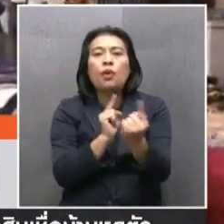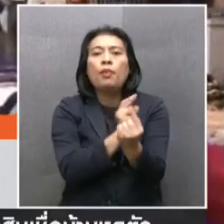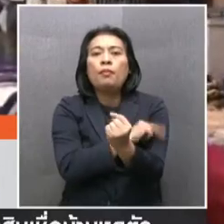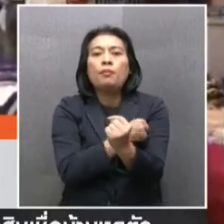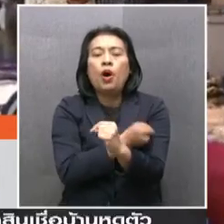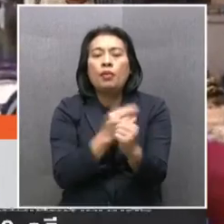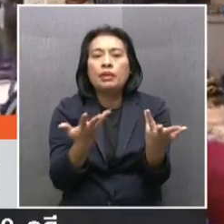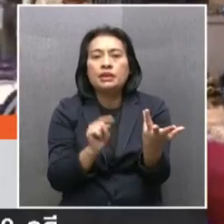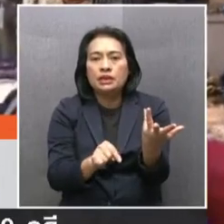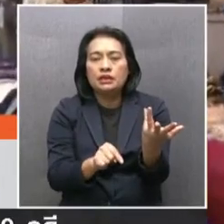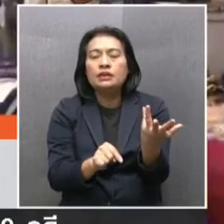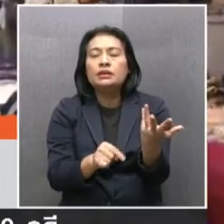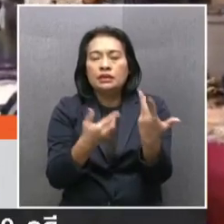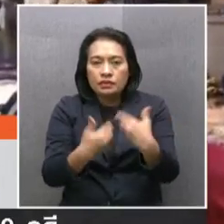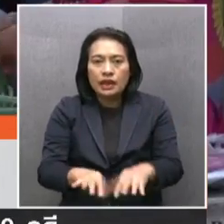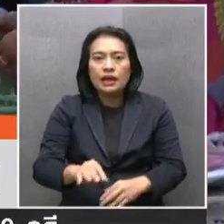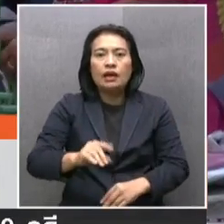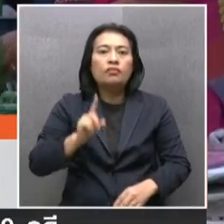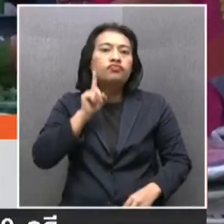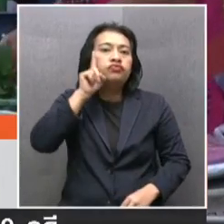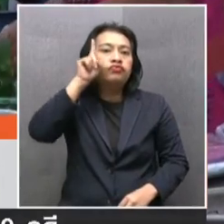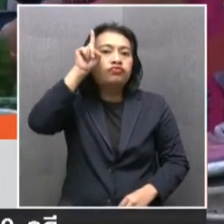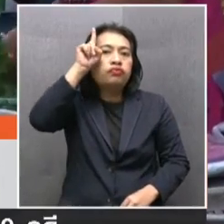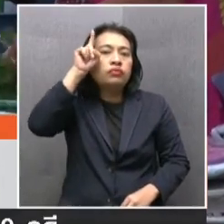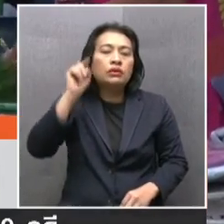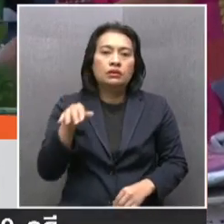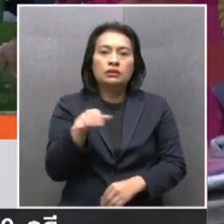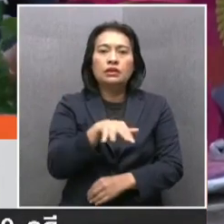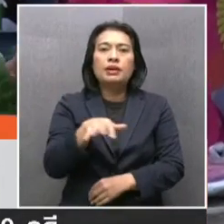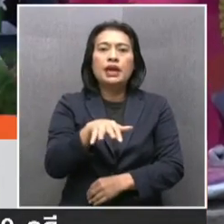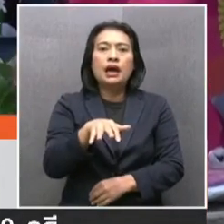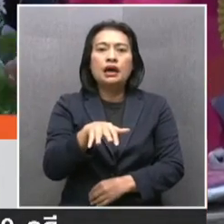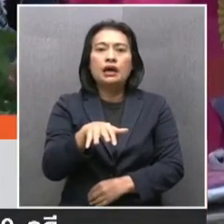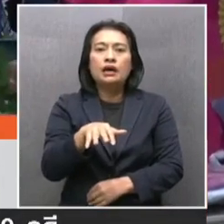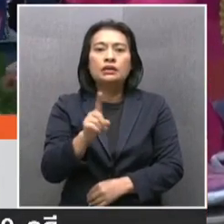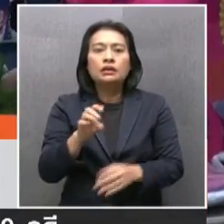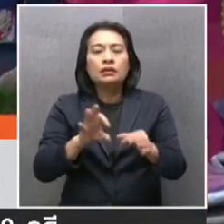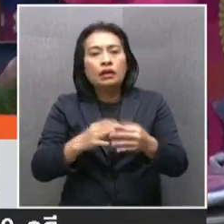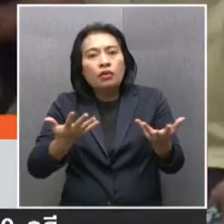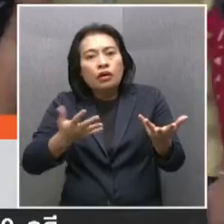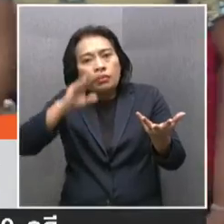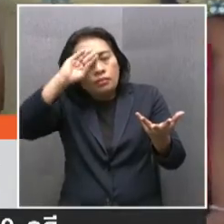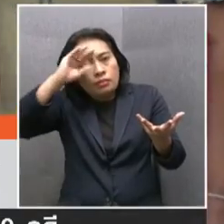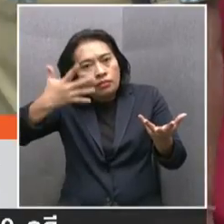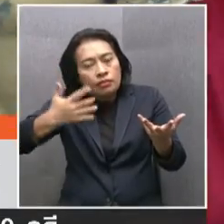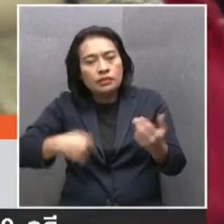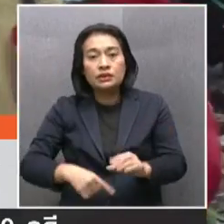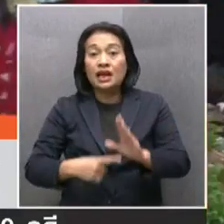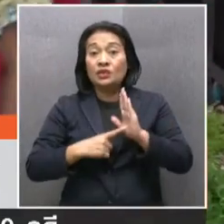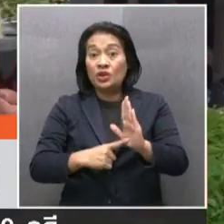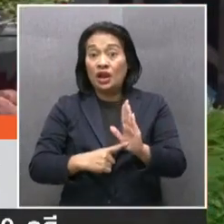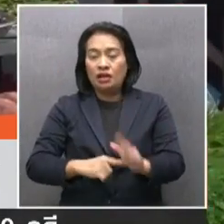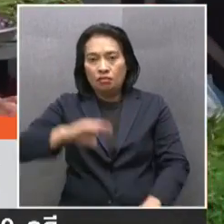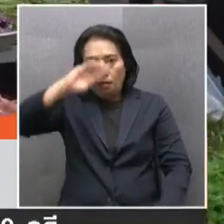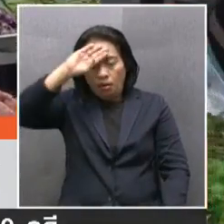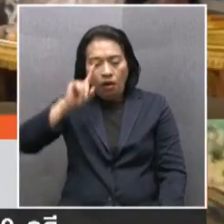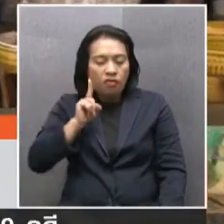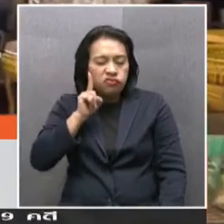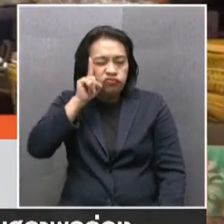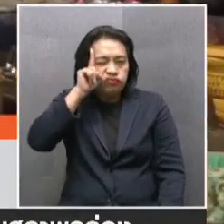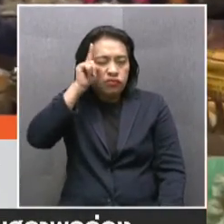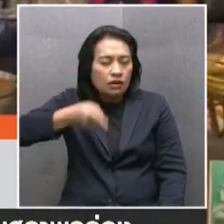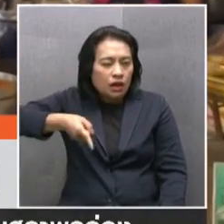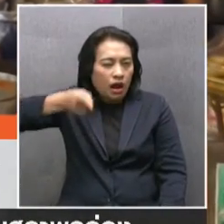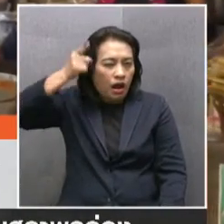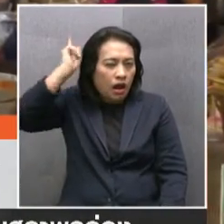าโรคความดันโลหิตสูงส่วนมากก็ไม่แสดงอาการของคุณผู้ชมถ้าผู้ป่วยมีภาวะความดันโลหิตสูงเป็นเวลานานไม่ได้รับ